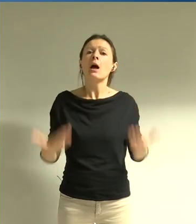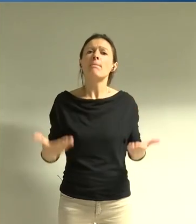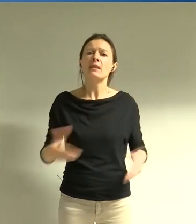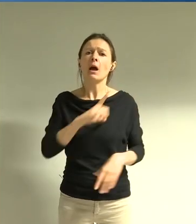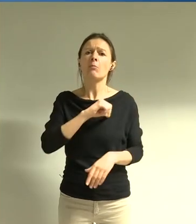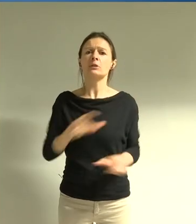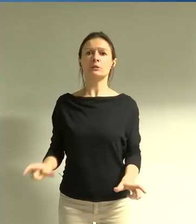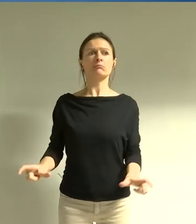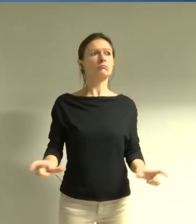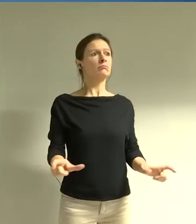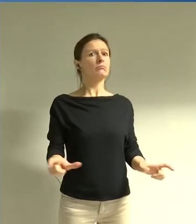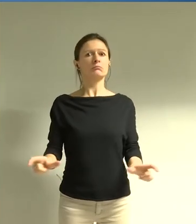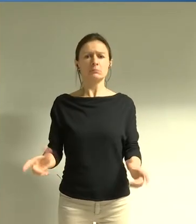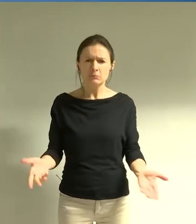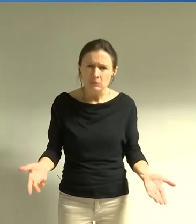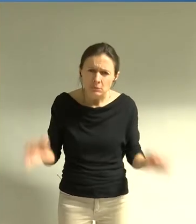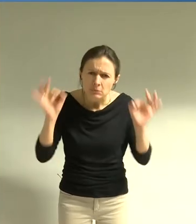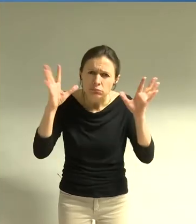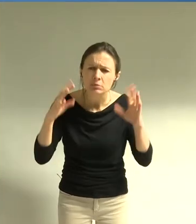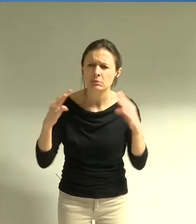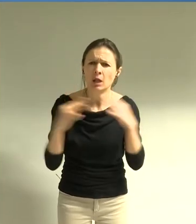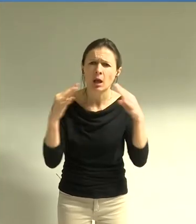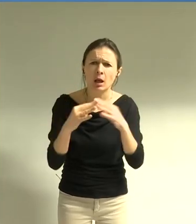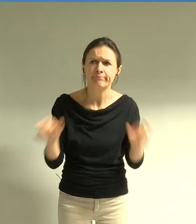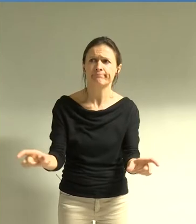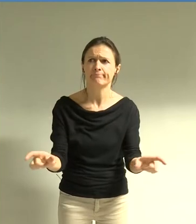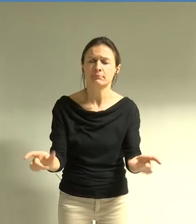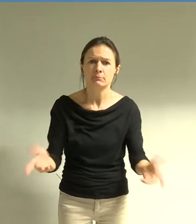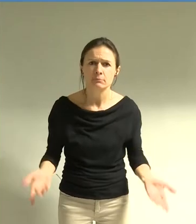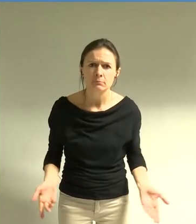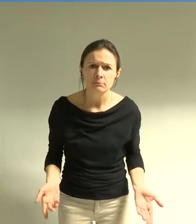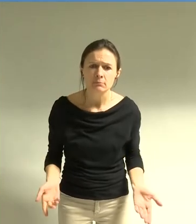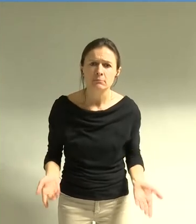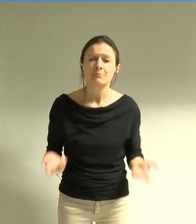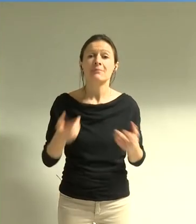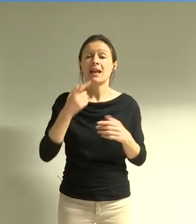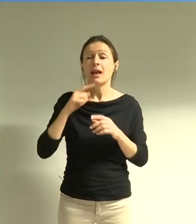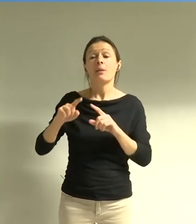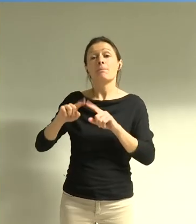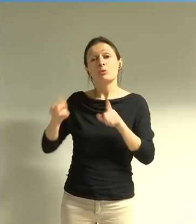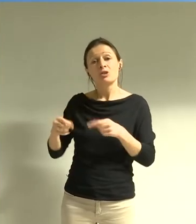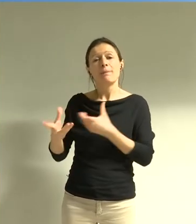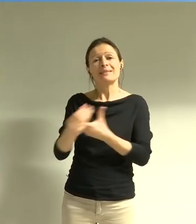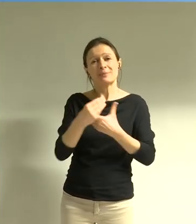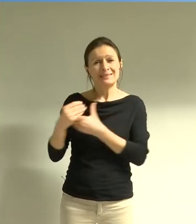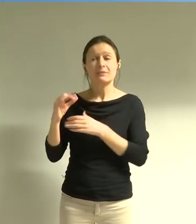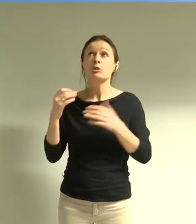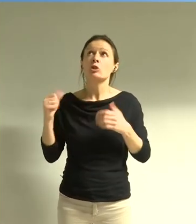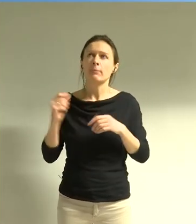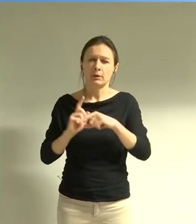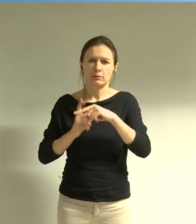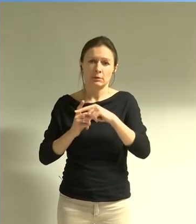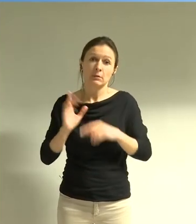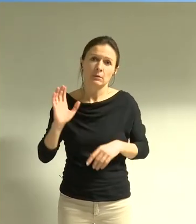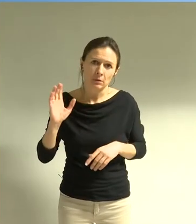véritable camp retranché seul budget participatif donner un résultat positif dans la période mais